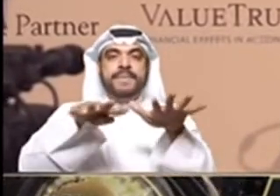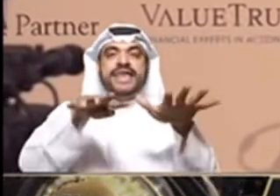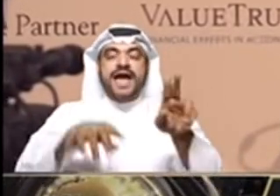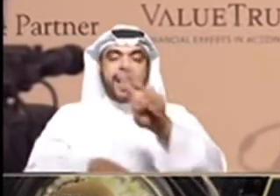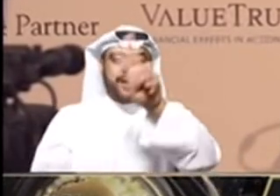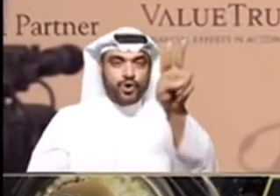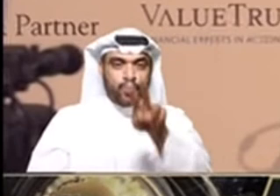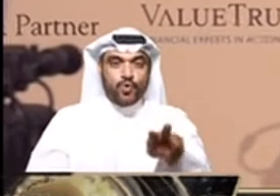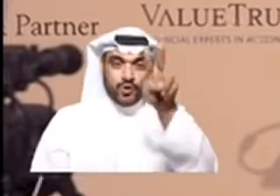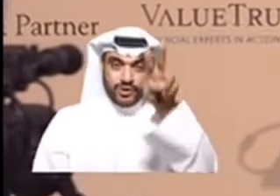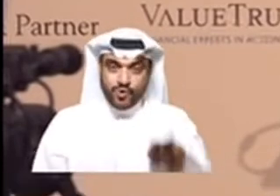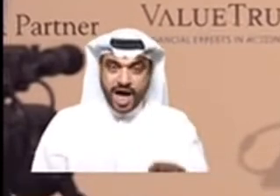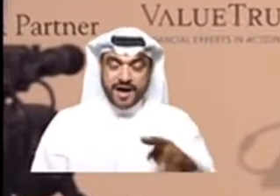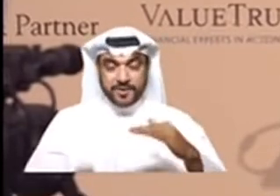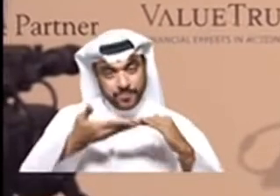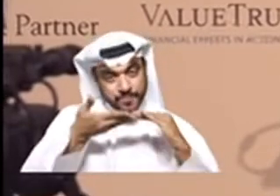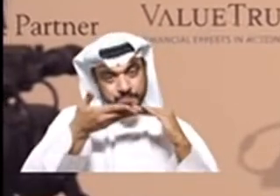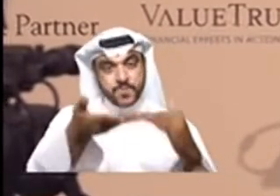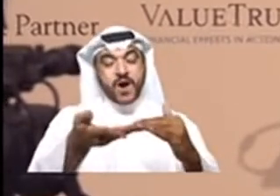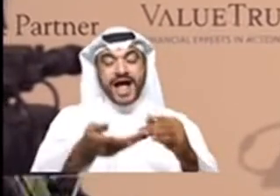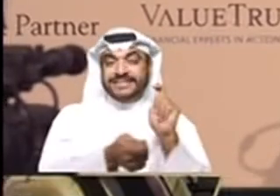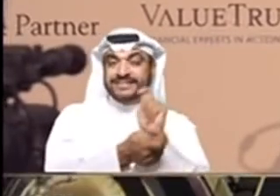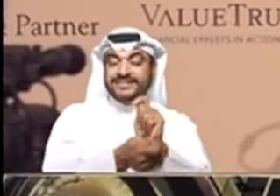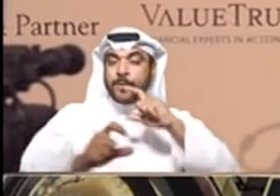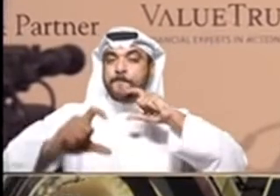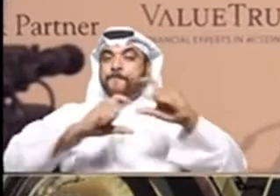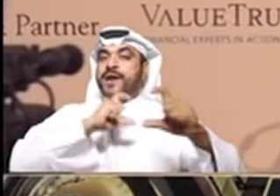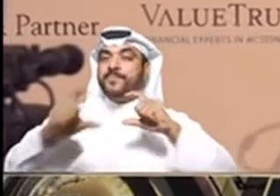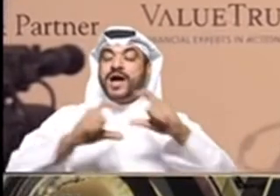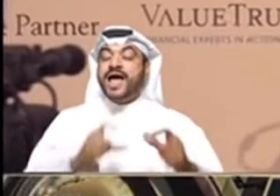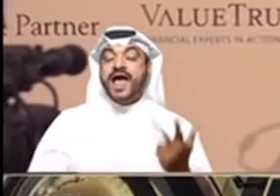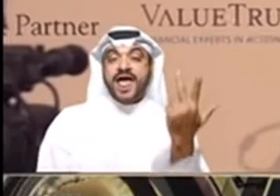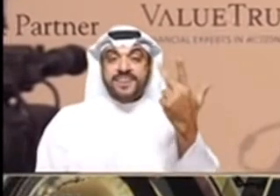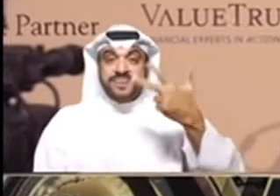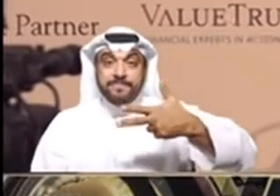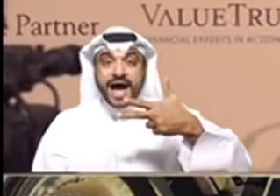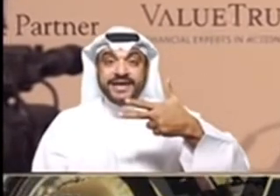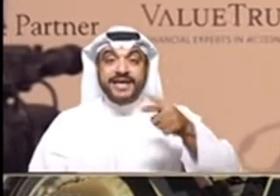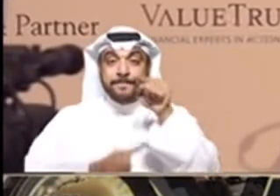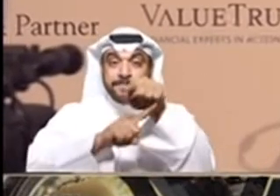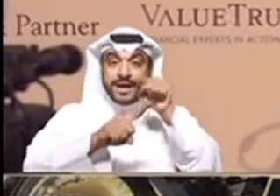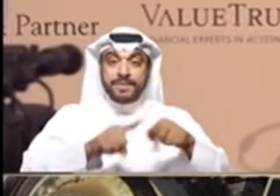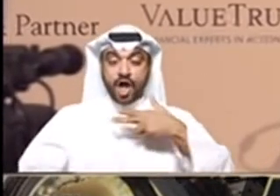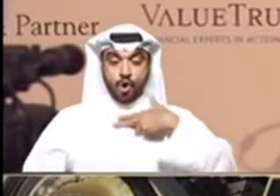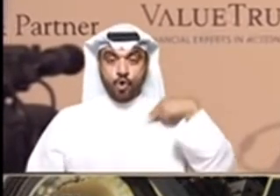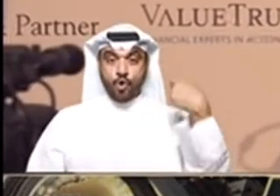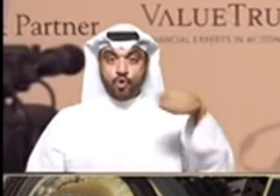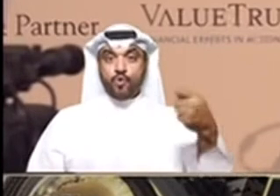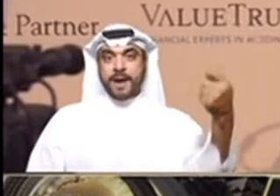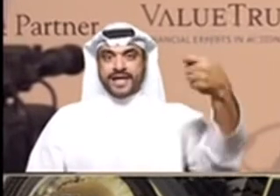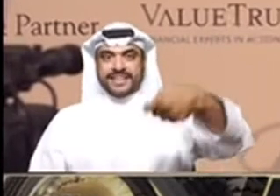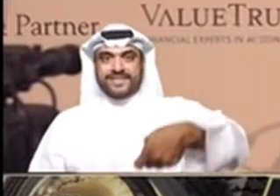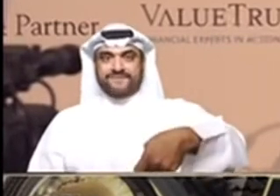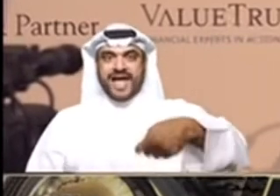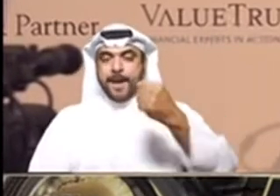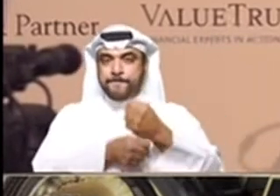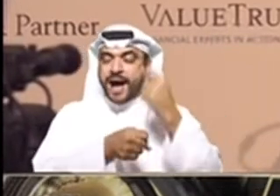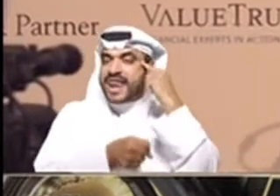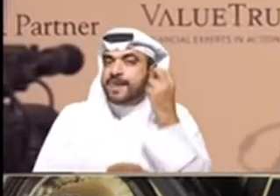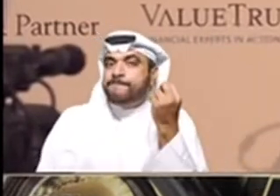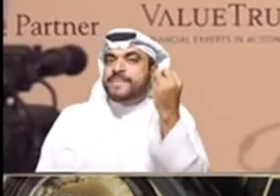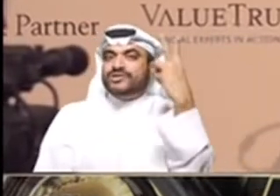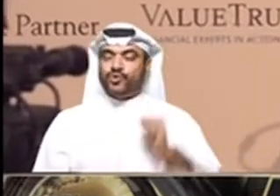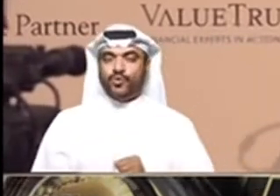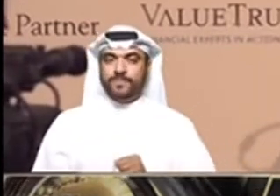7 مليار دولار وبتسهيلات ائتمانية تصل إلى 80% من تكاليف المشروع. وفي